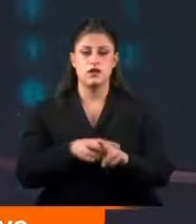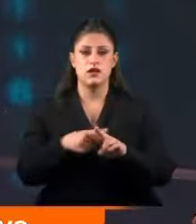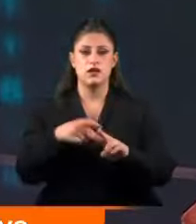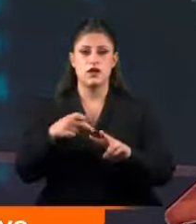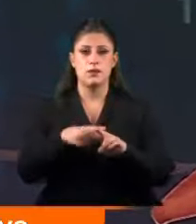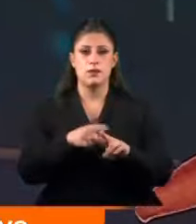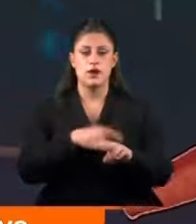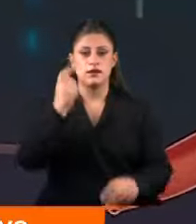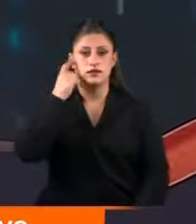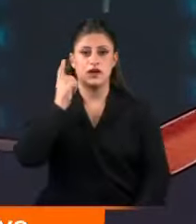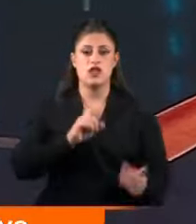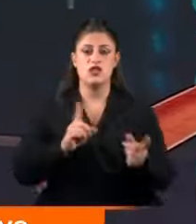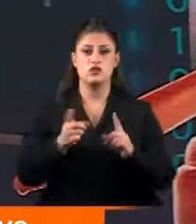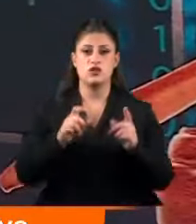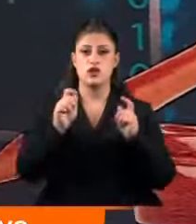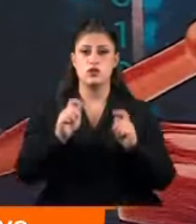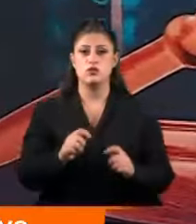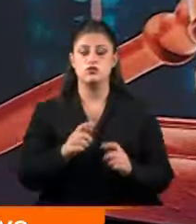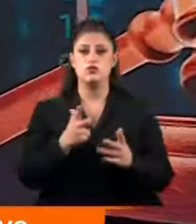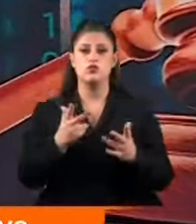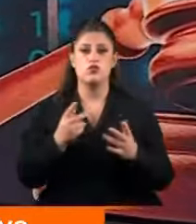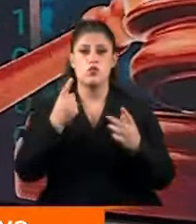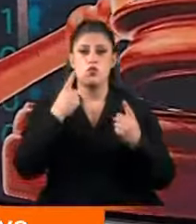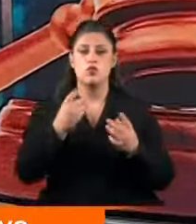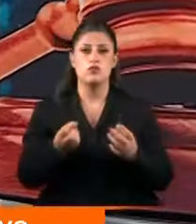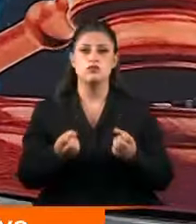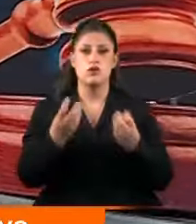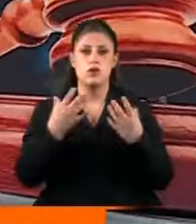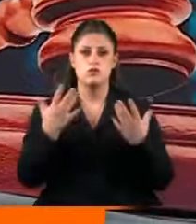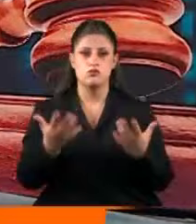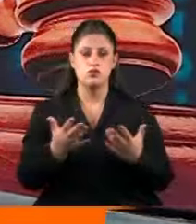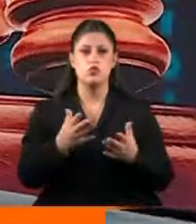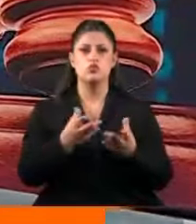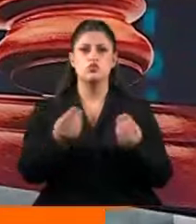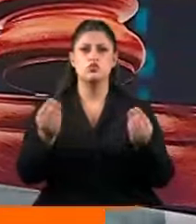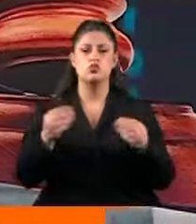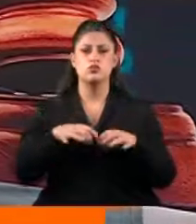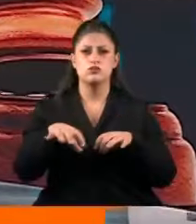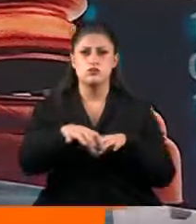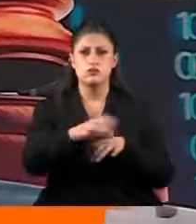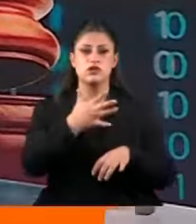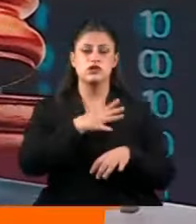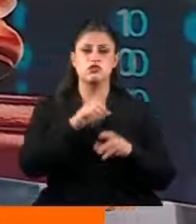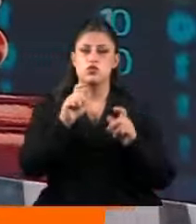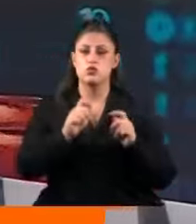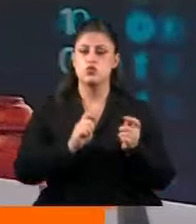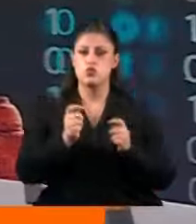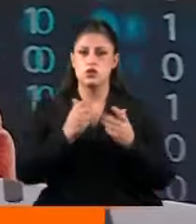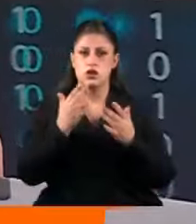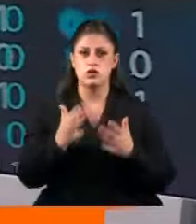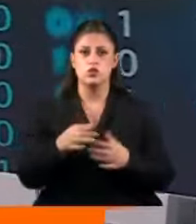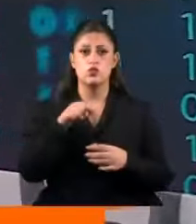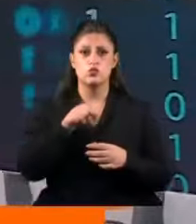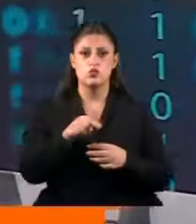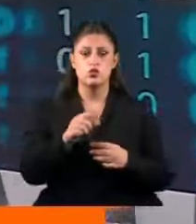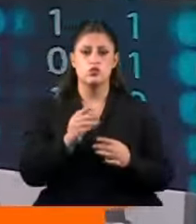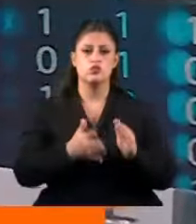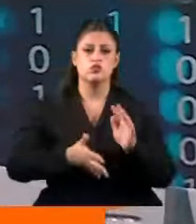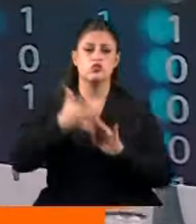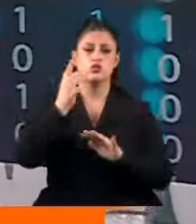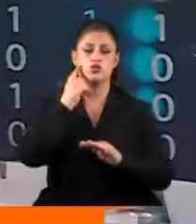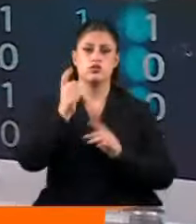Yapay zeka teknolojisinin yapabildiklerini yetişkinler desek yeridir. Birçok alanda tercih ediliyor ve kullanılıyor. Bu işin